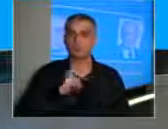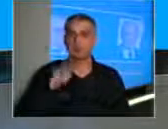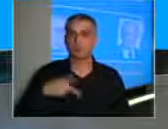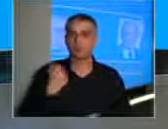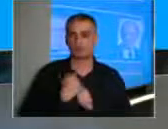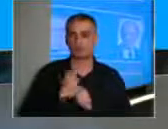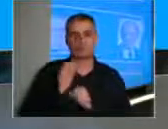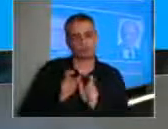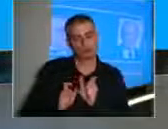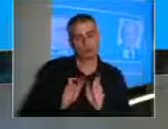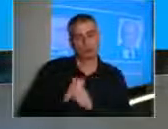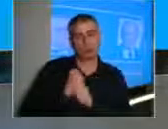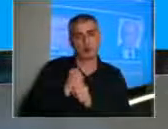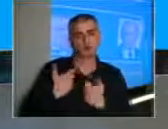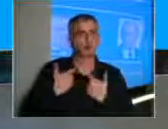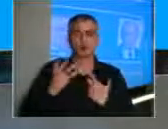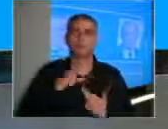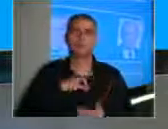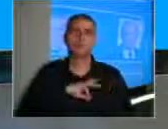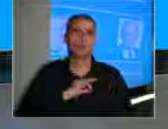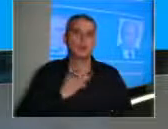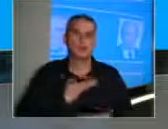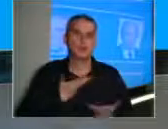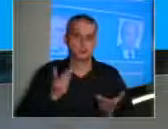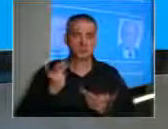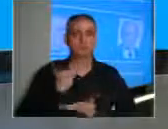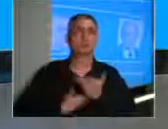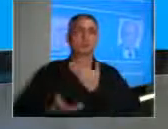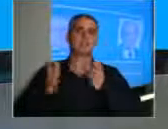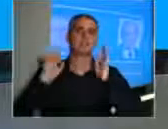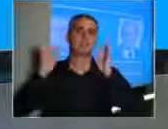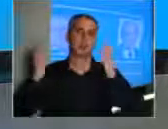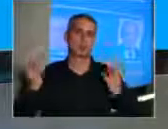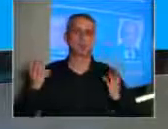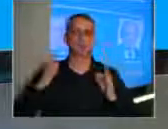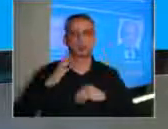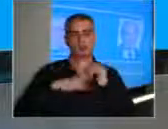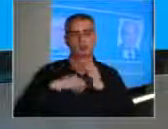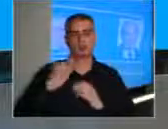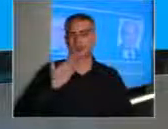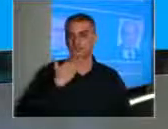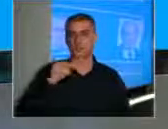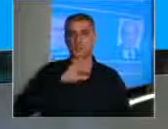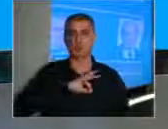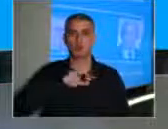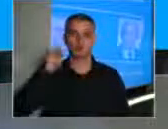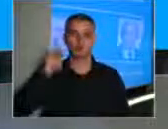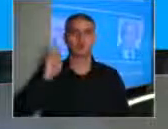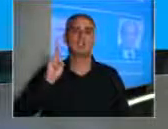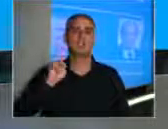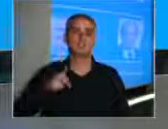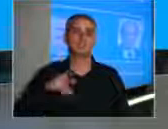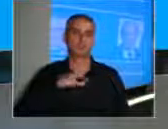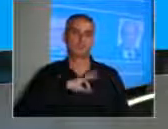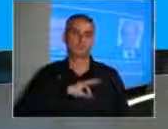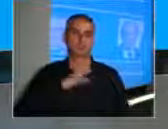לפעול כדי להקשות על זה. אז מה הרוסים מקבלת מזה? יש פה איזשהו מערכת יחסים ייחודית שנמנתה בינינו לבין הרוסים. יש